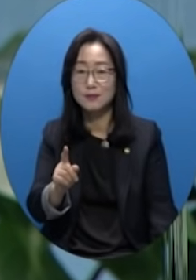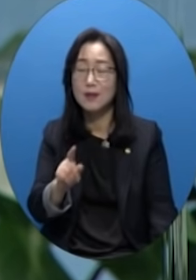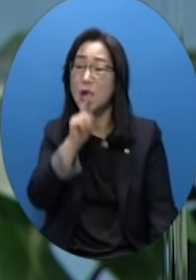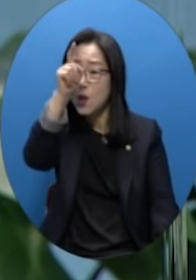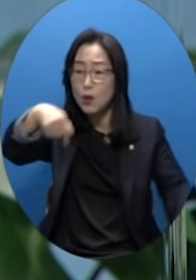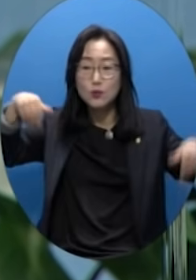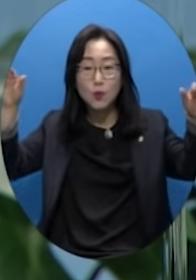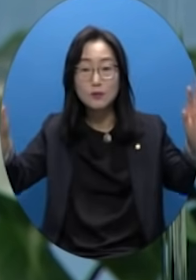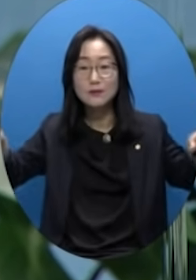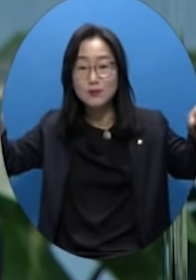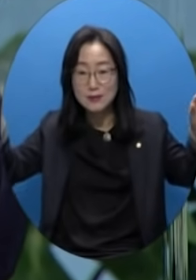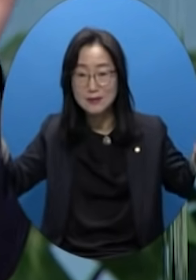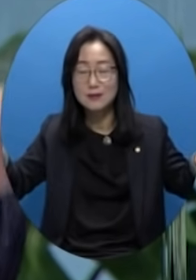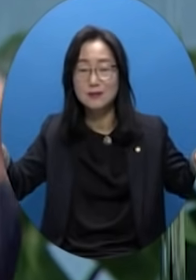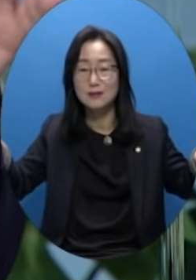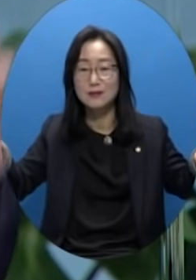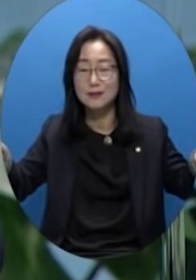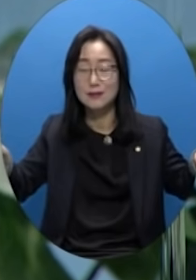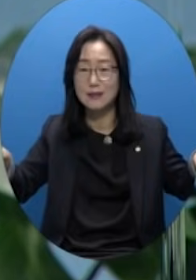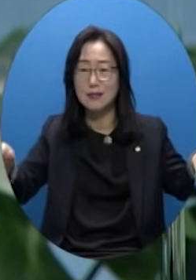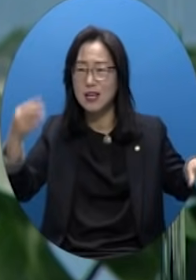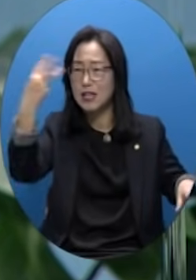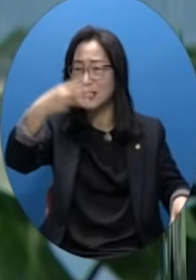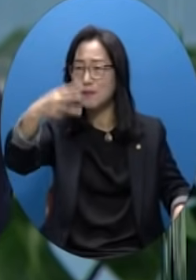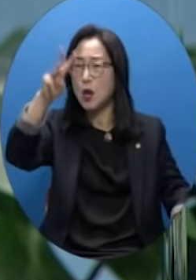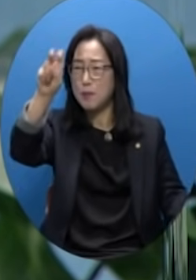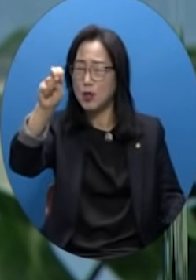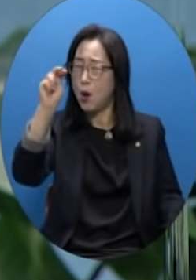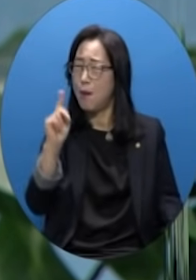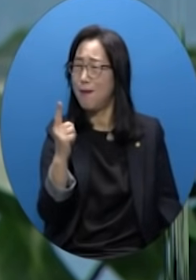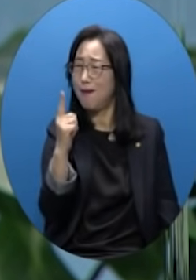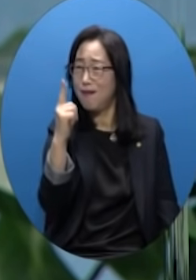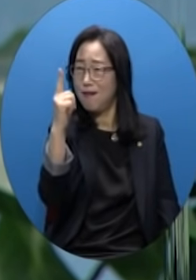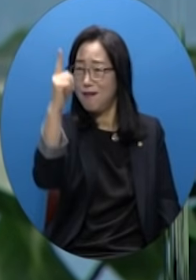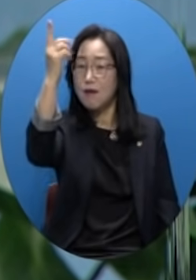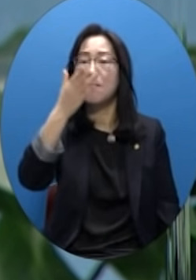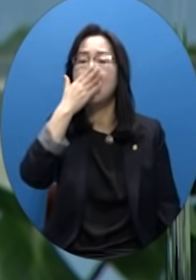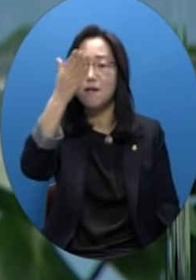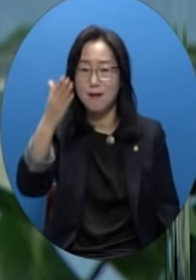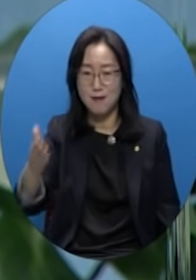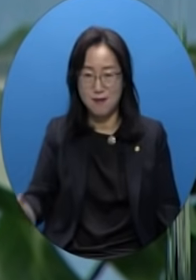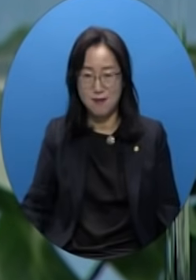독수리는 3000 미터 상공을 날아 오른다 고 합니다